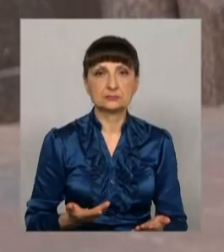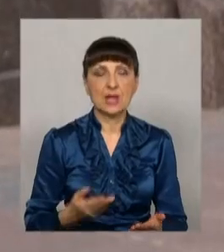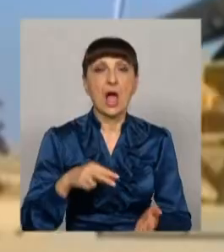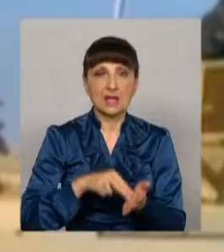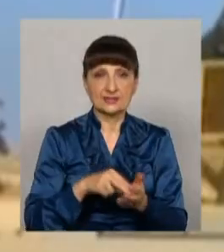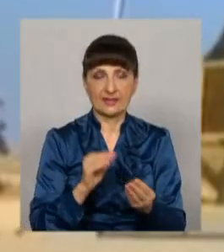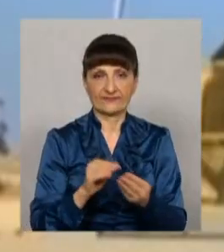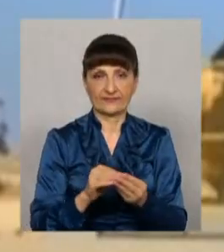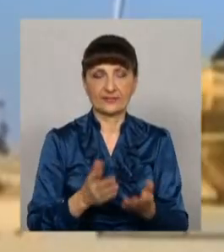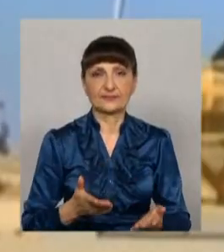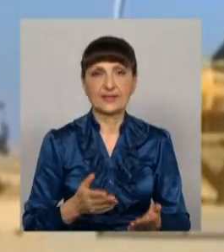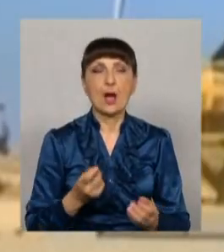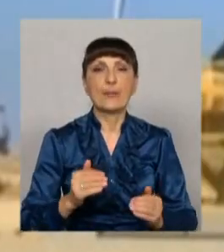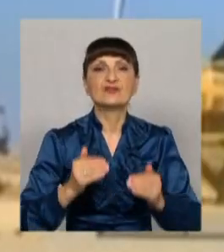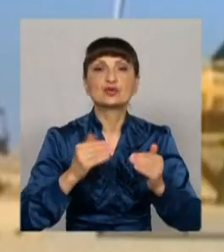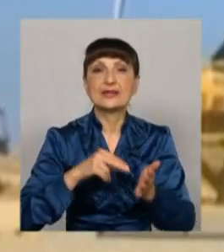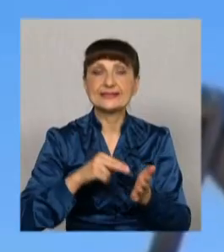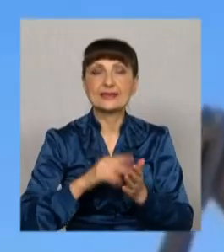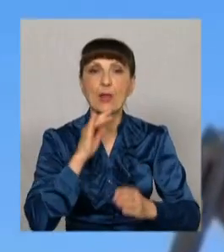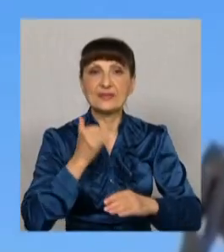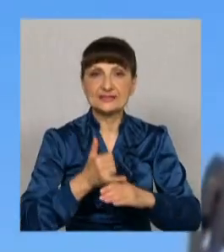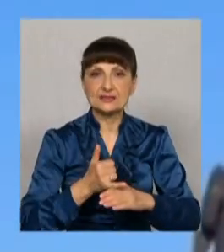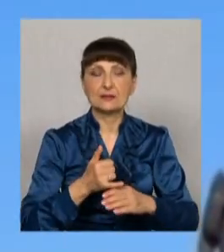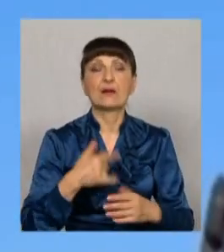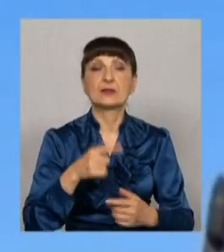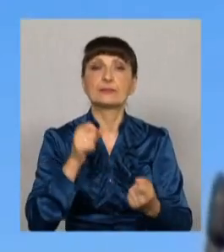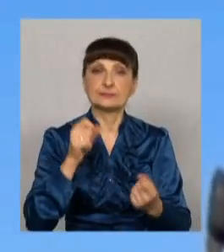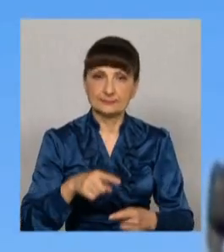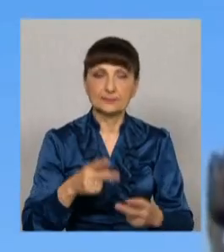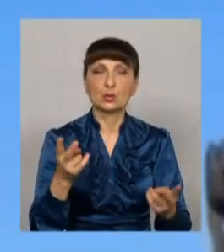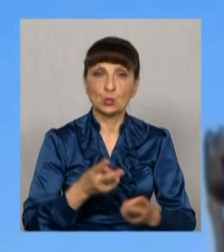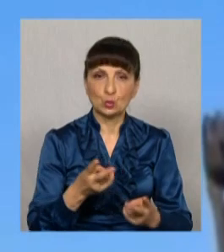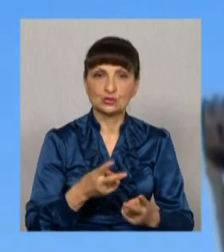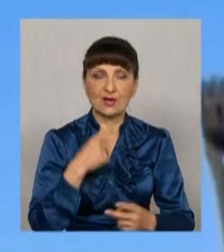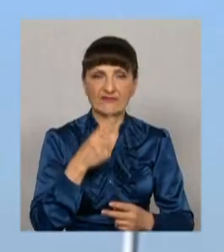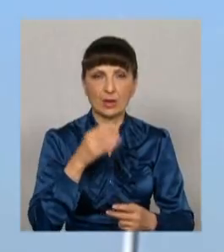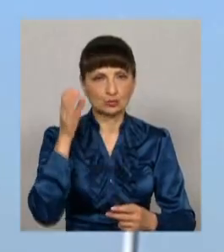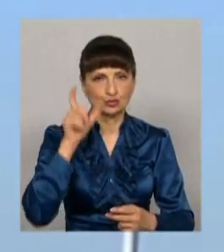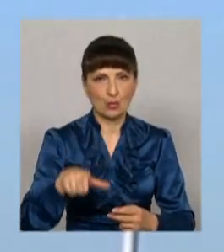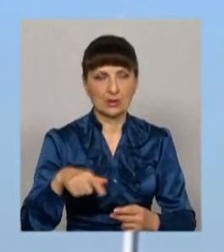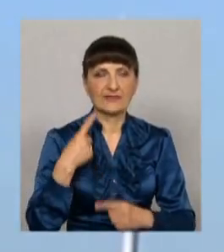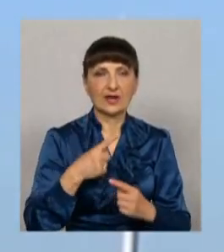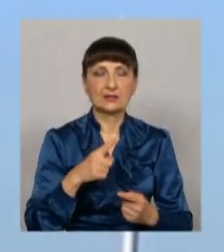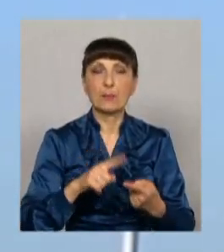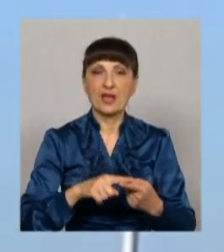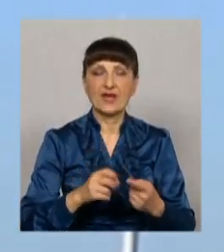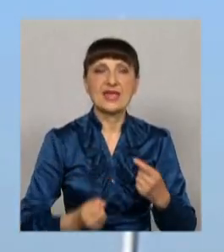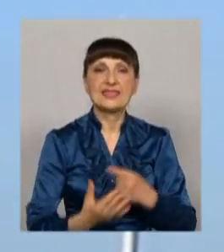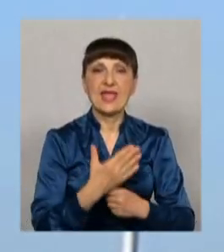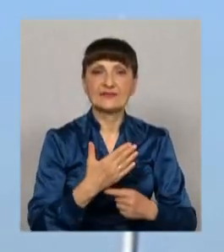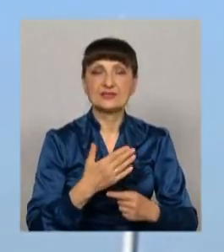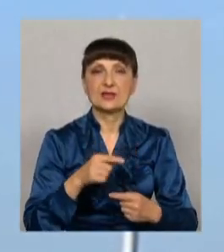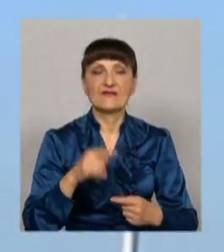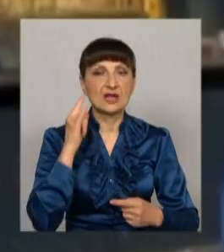так останутся. Небольшое повышение цен на бензин целесообразно, считает эксперт Олжас Байдельдинов. По его мнению, во-первых, нефтепродукты в